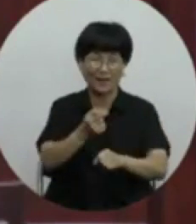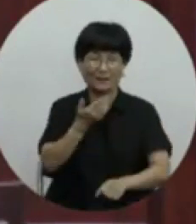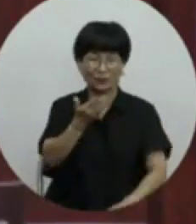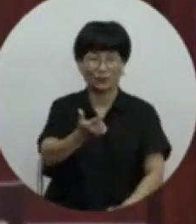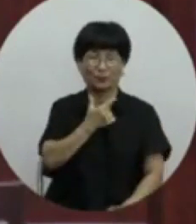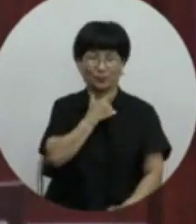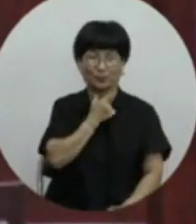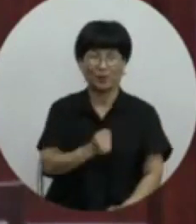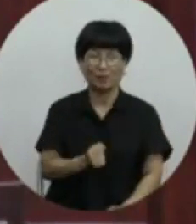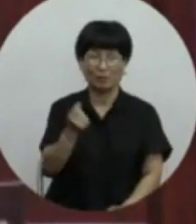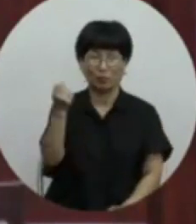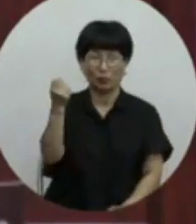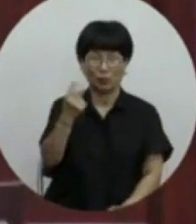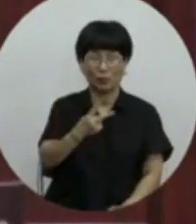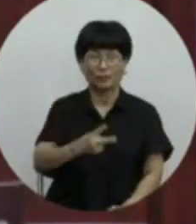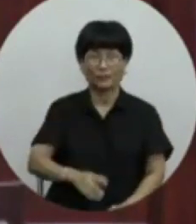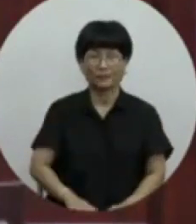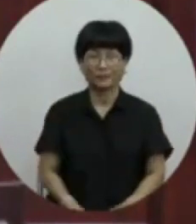드립니다. 또한